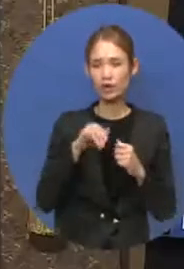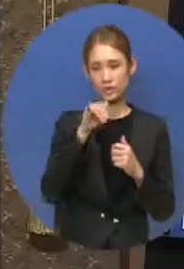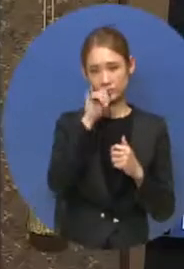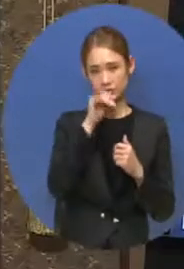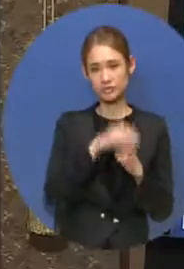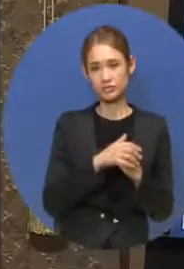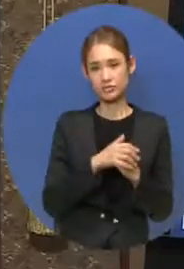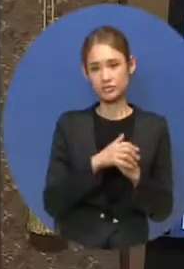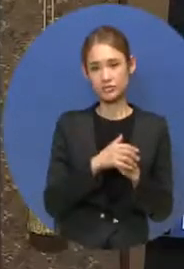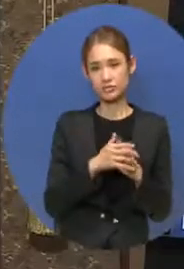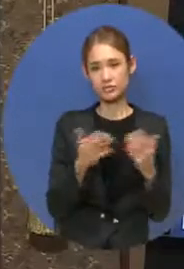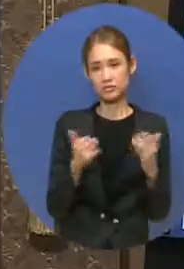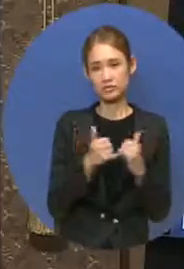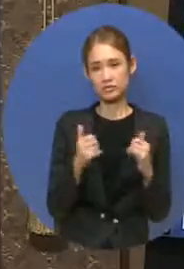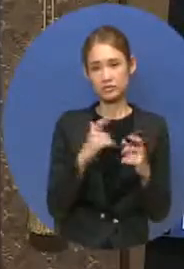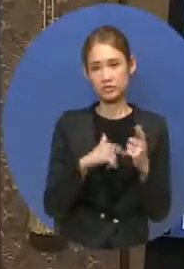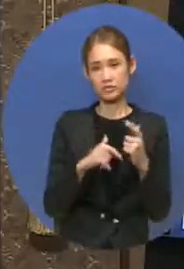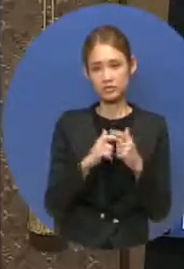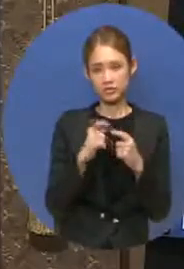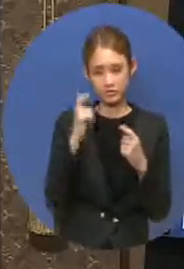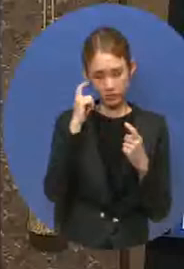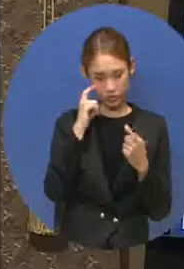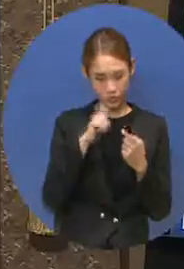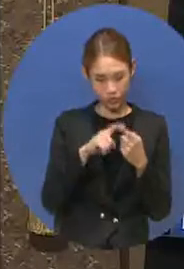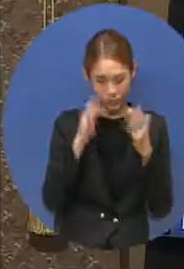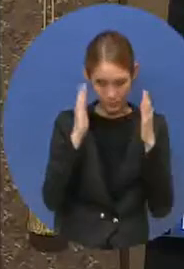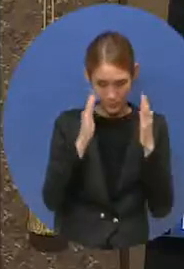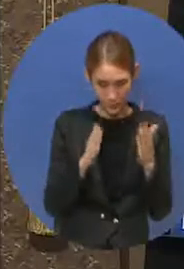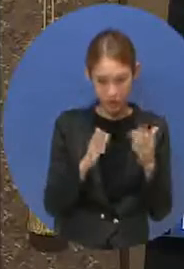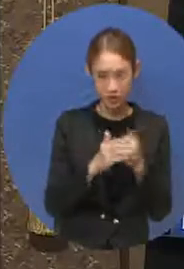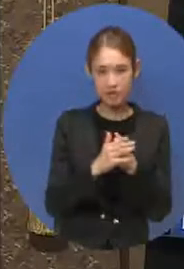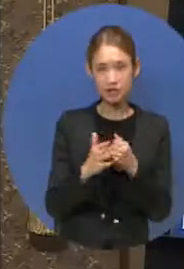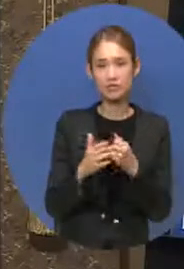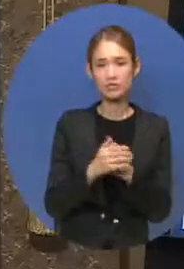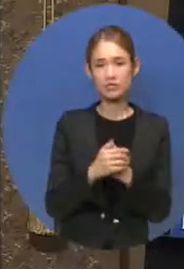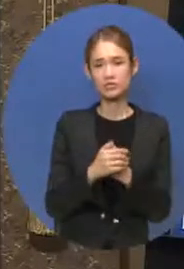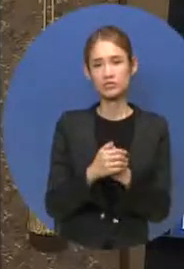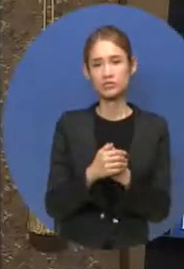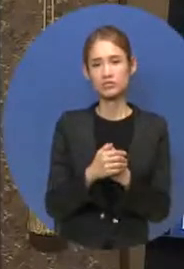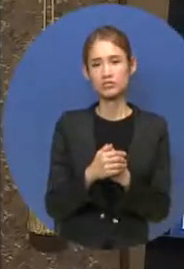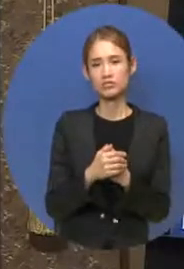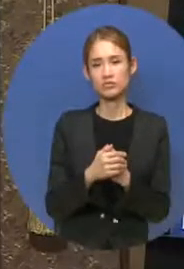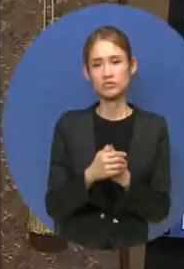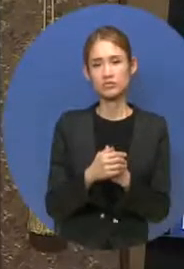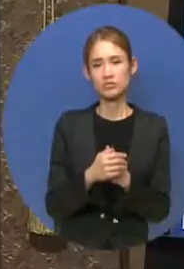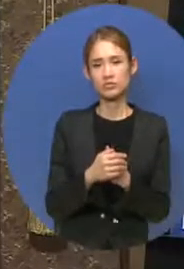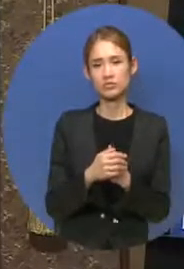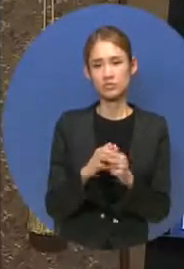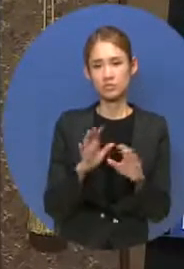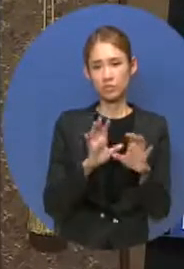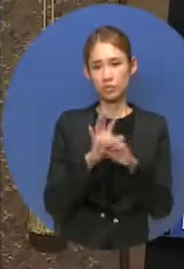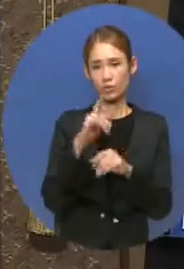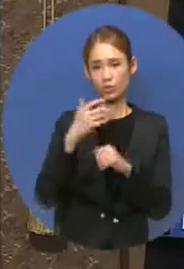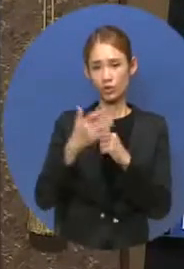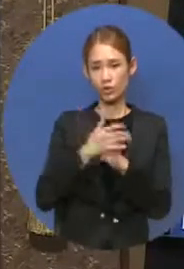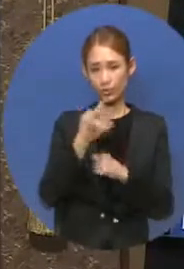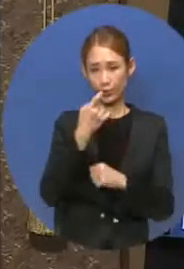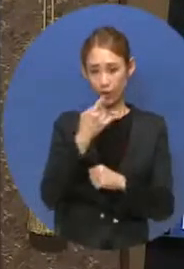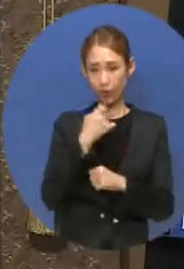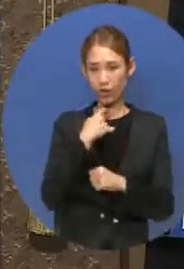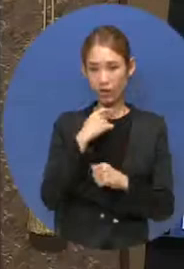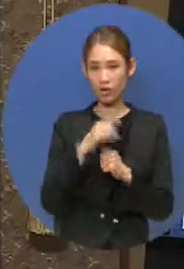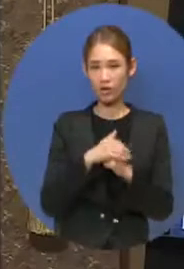조금 직원이 더 많은 관심을 가지게 되니까 그렇죠. 그래서 이번에 코로나 상황에서 저희가 배웠던